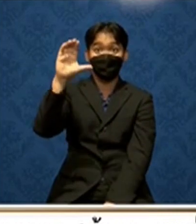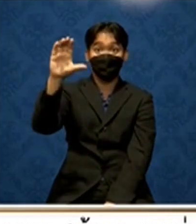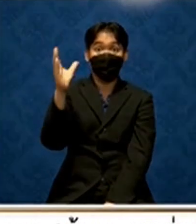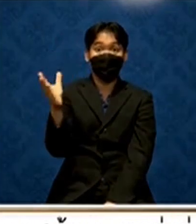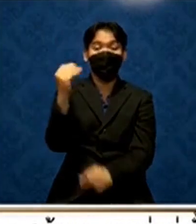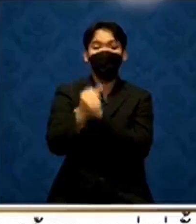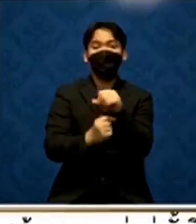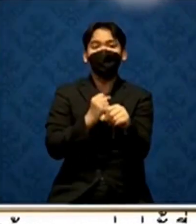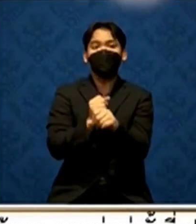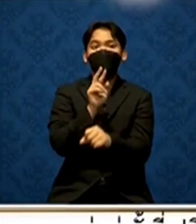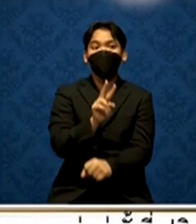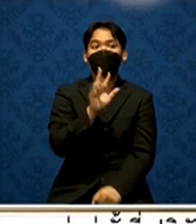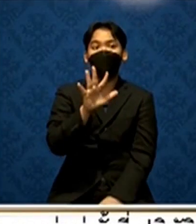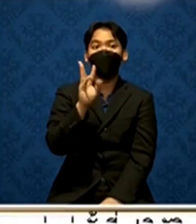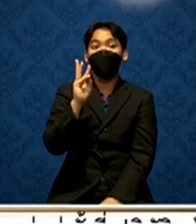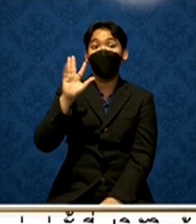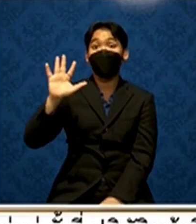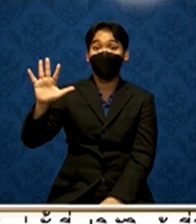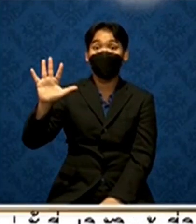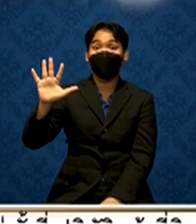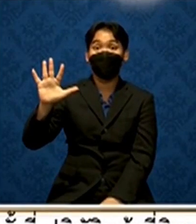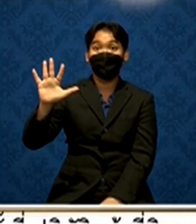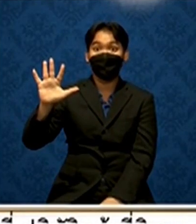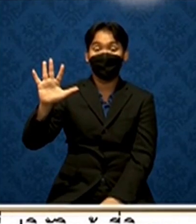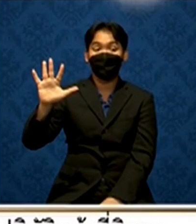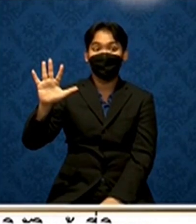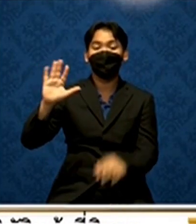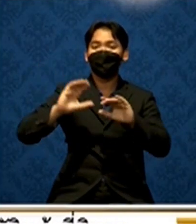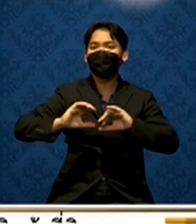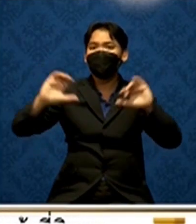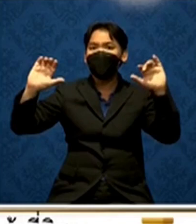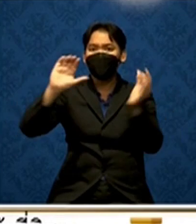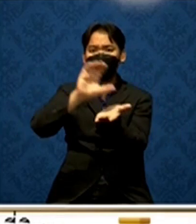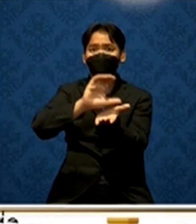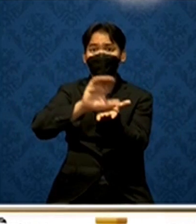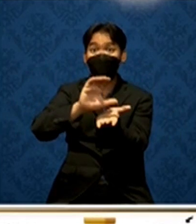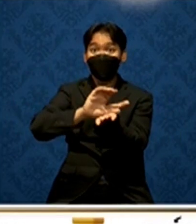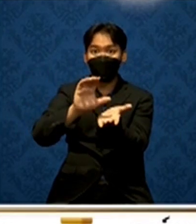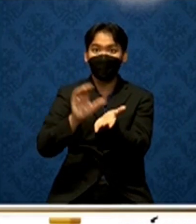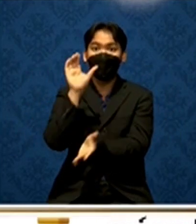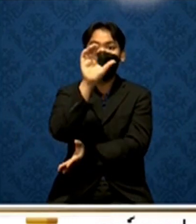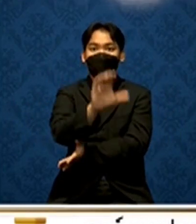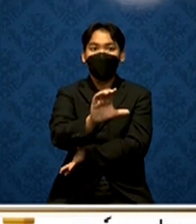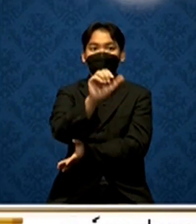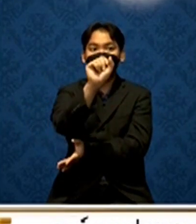ปี2565รัฐบาลจัดสรรงบประมาณให้กับกระทรวงสาธารณสุข